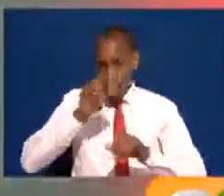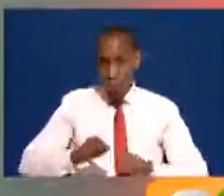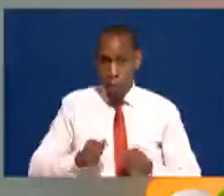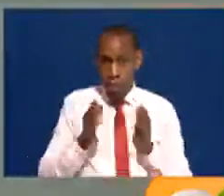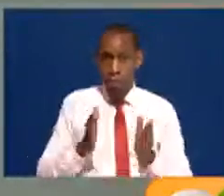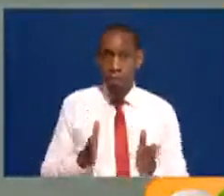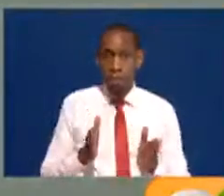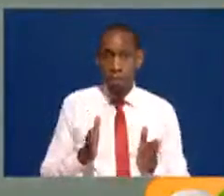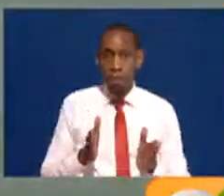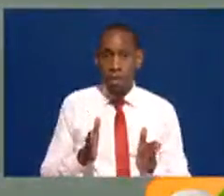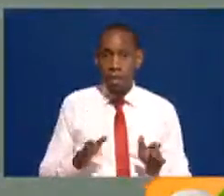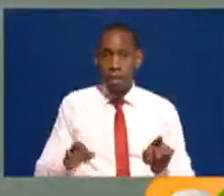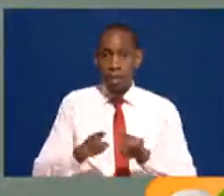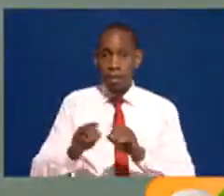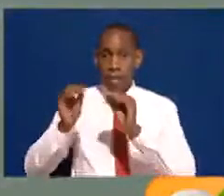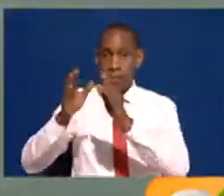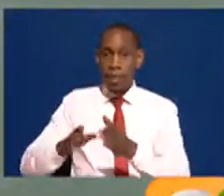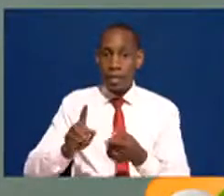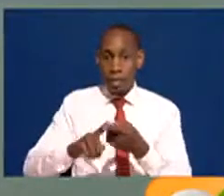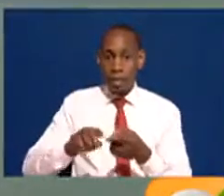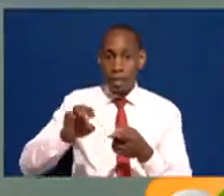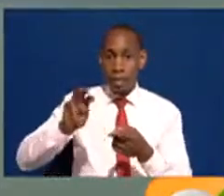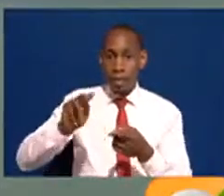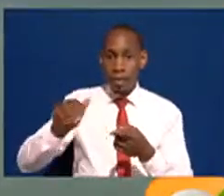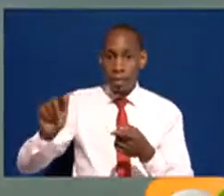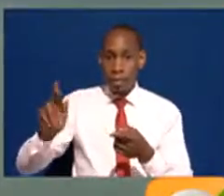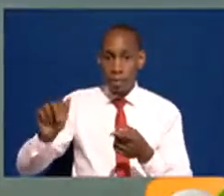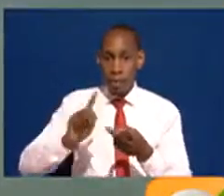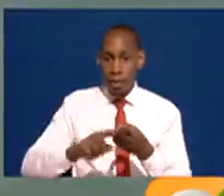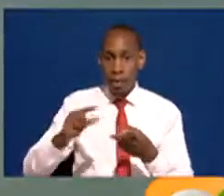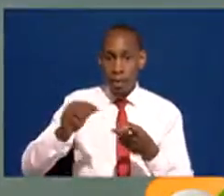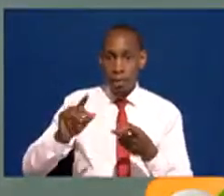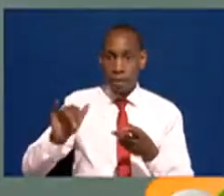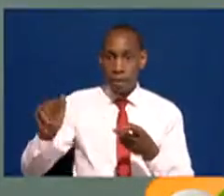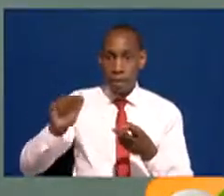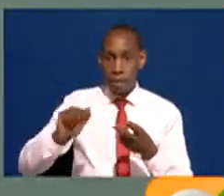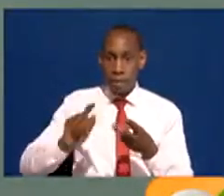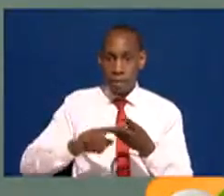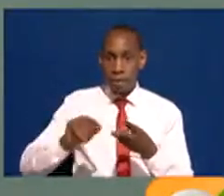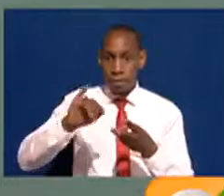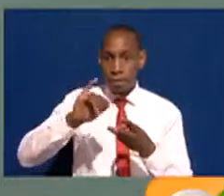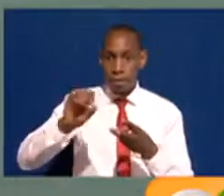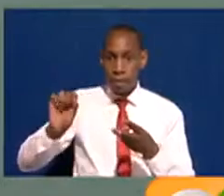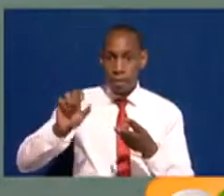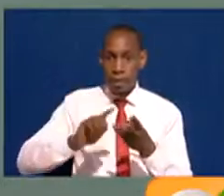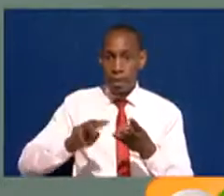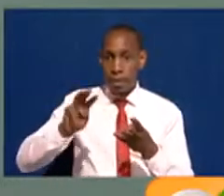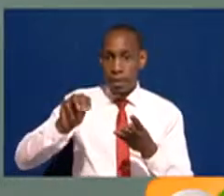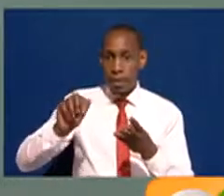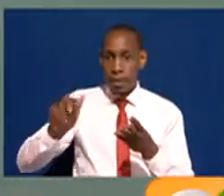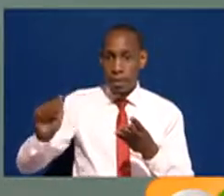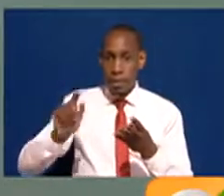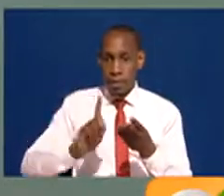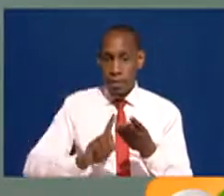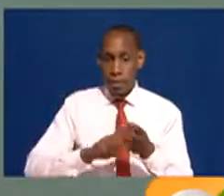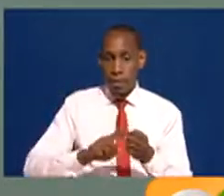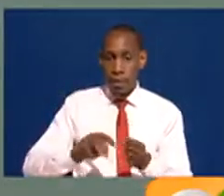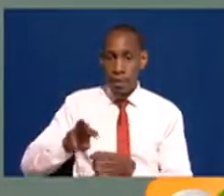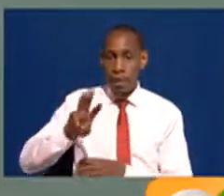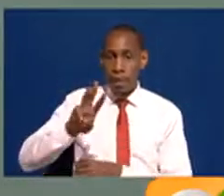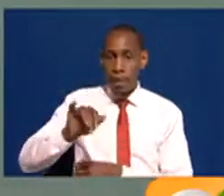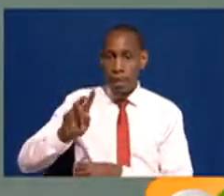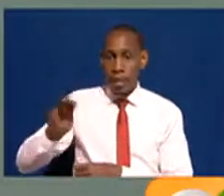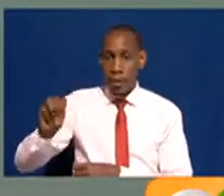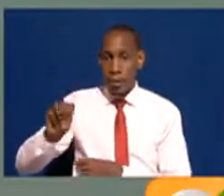Kipkulei Kipkemboi, walimu hawa Evelyn Mora, Gladys Kenyanya, Angelisha Joseph Mora Nyairo, Catherine Mukaya na William